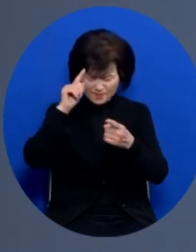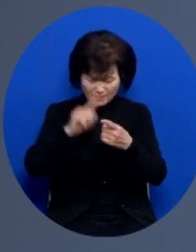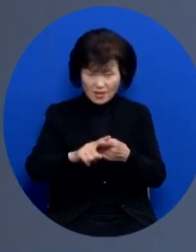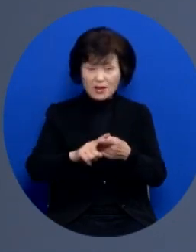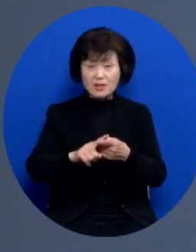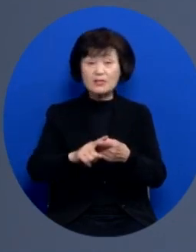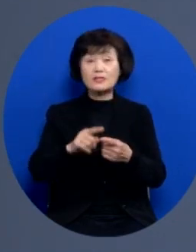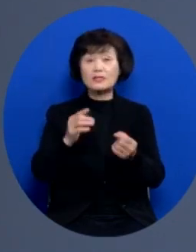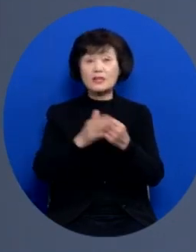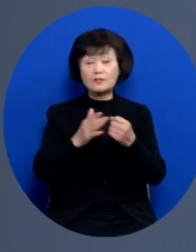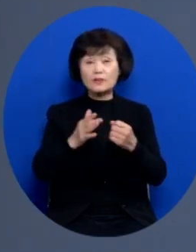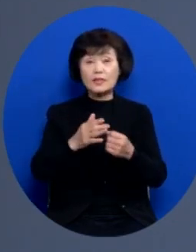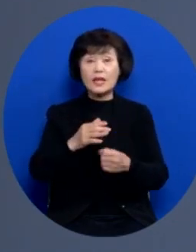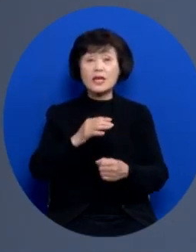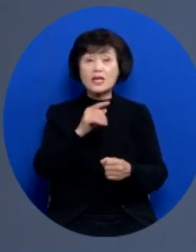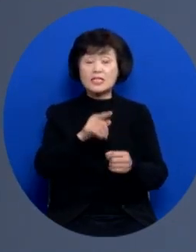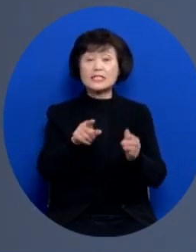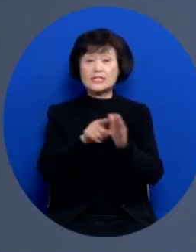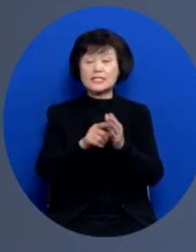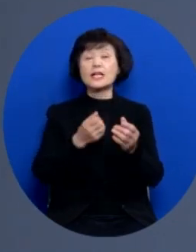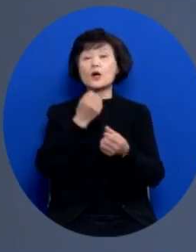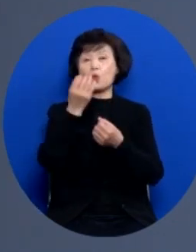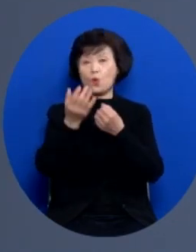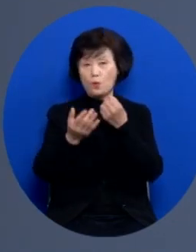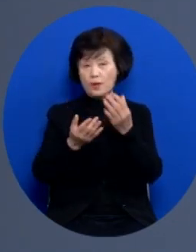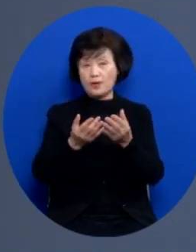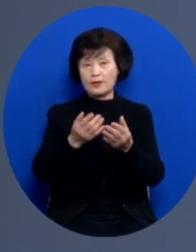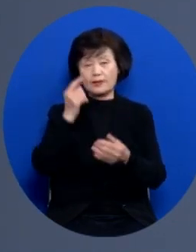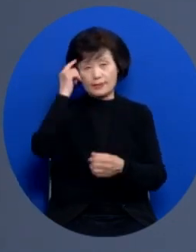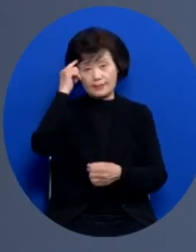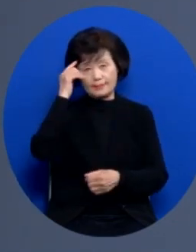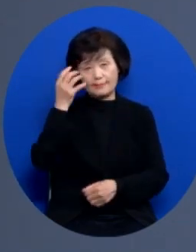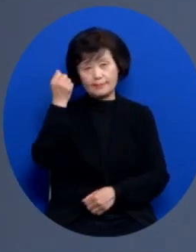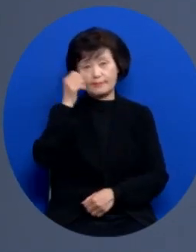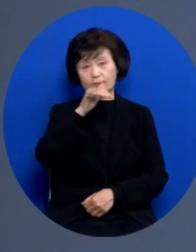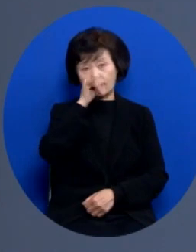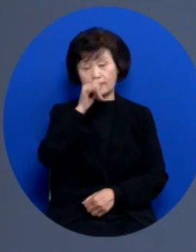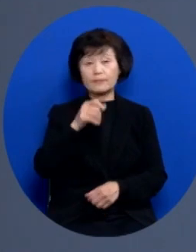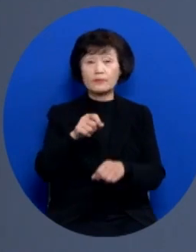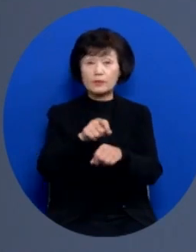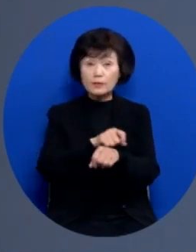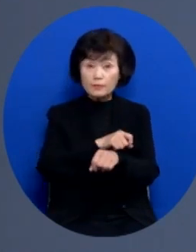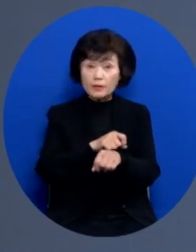당연히 표현해야 되는 신앙 고백이라고 저는 생각을 합니다. 특별히